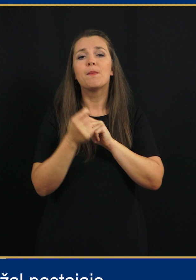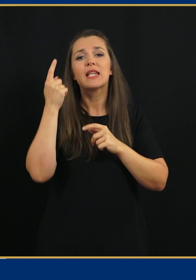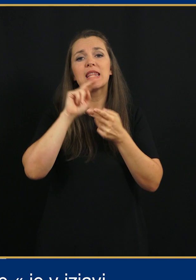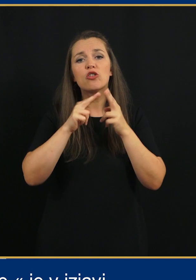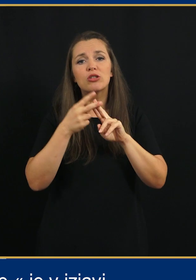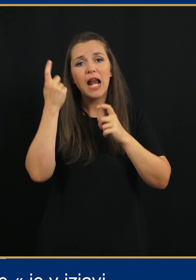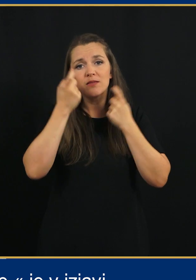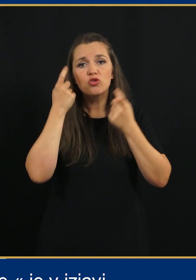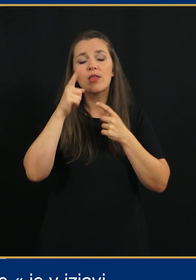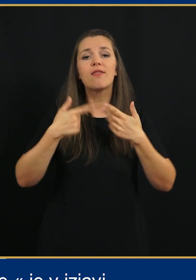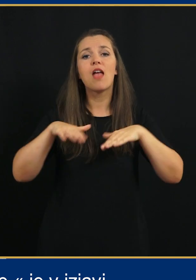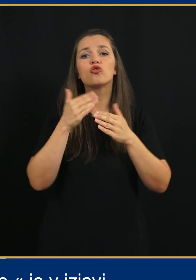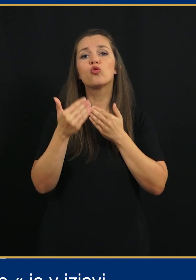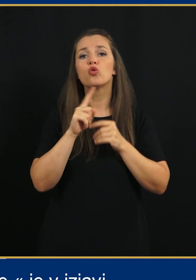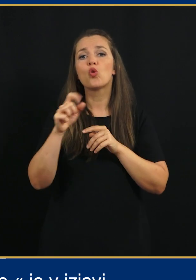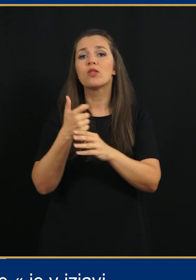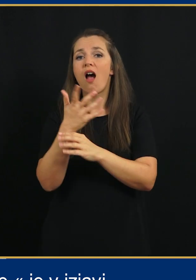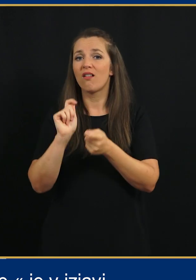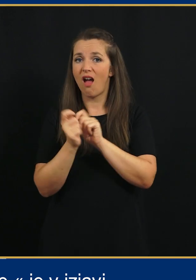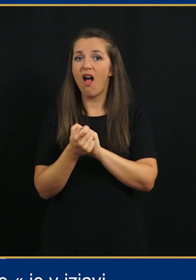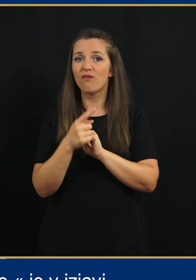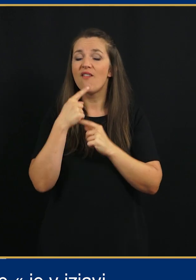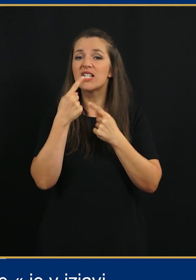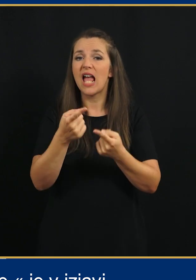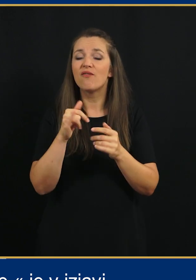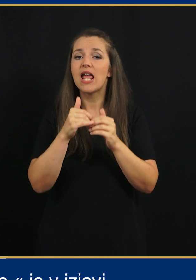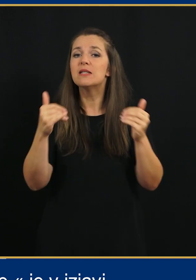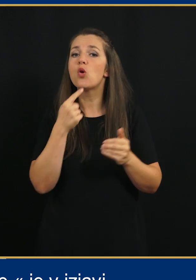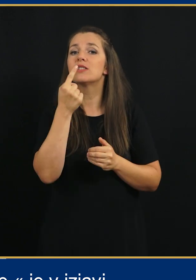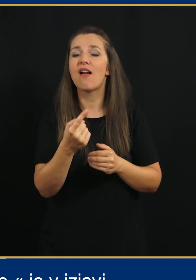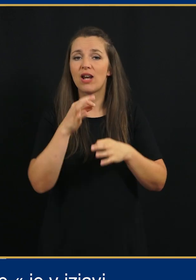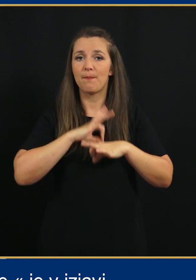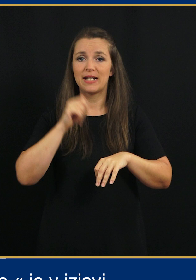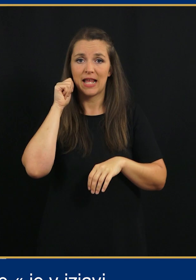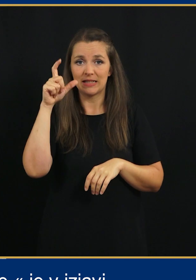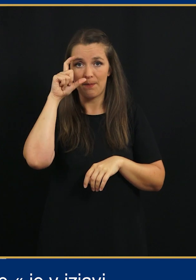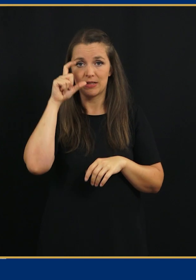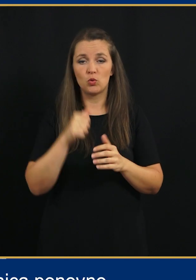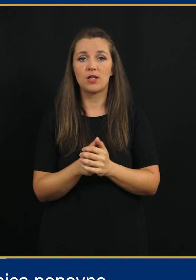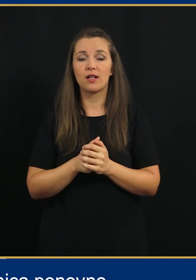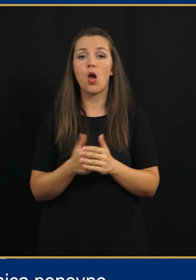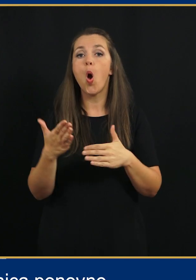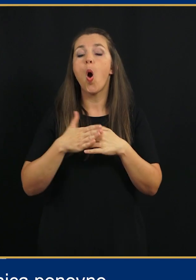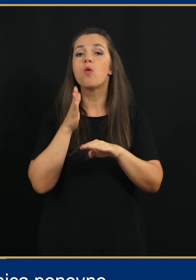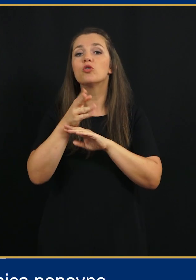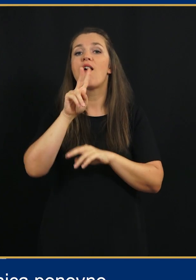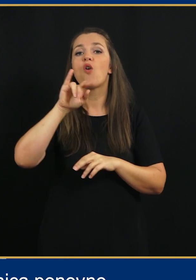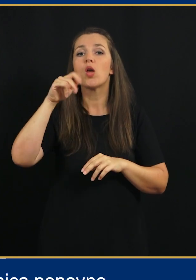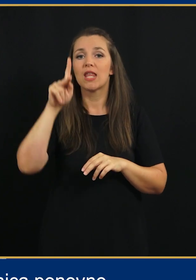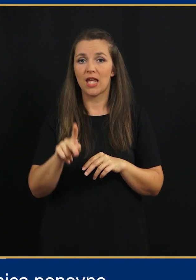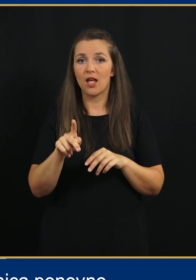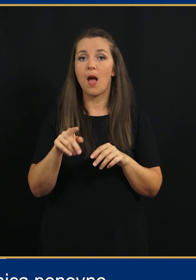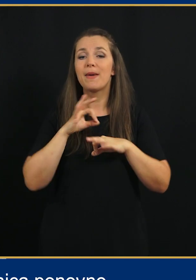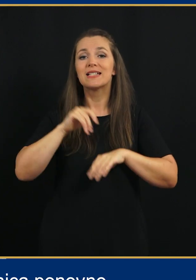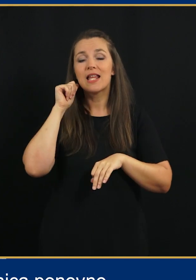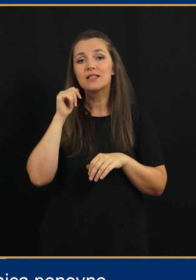način razmišljanja in naš odnos do narave, je v izjavi izpostavila predsednica Pirc Musar. Ob obisku Vojniku pa